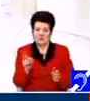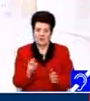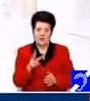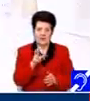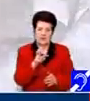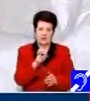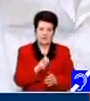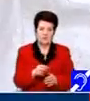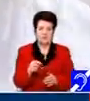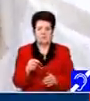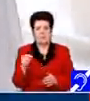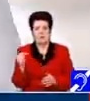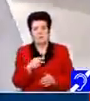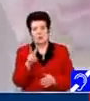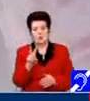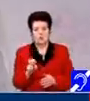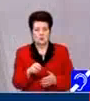la 300-1200.